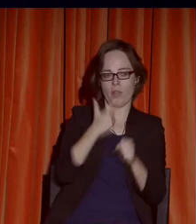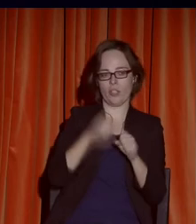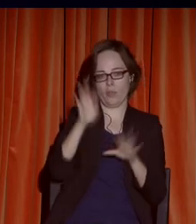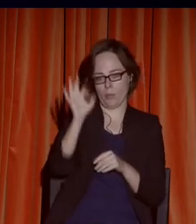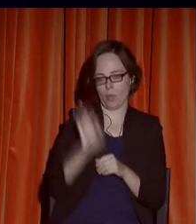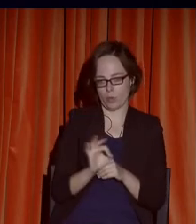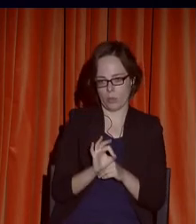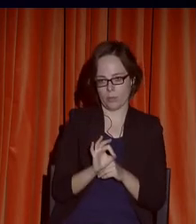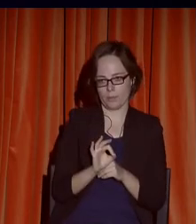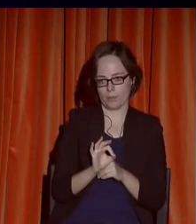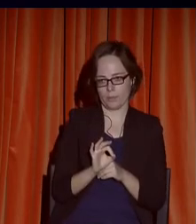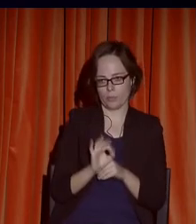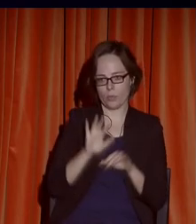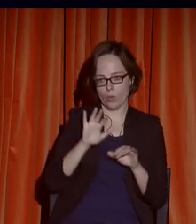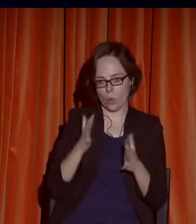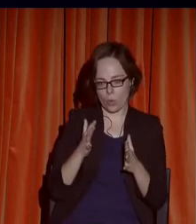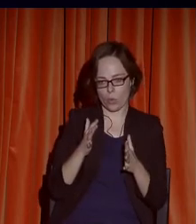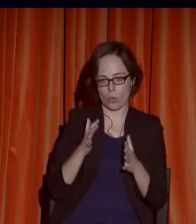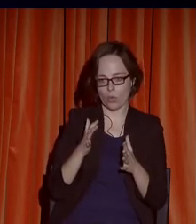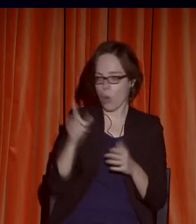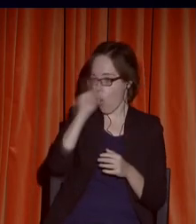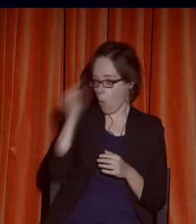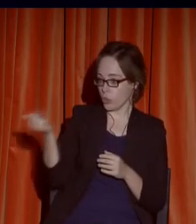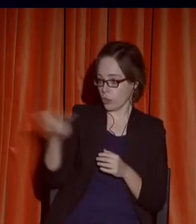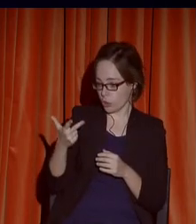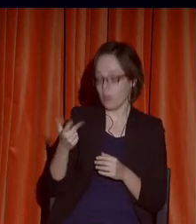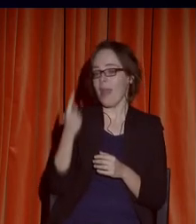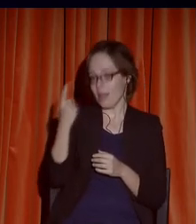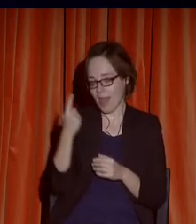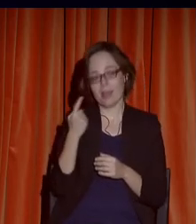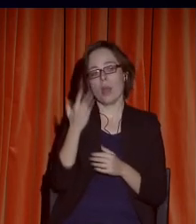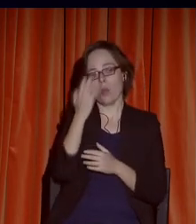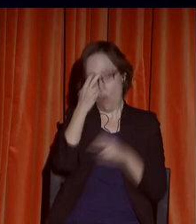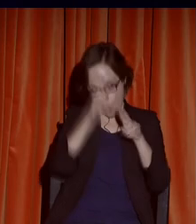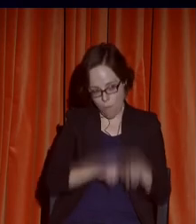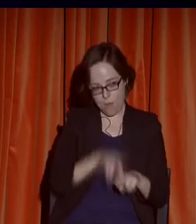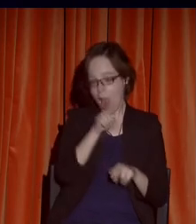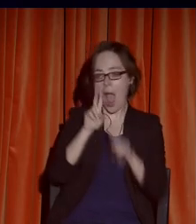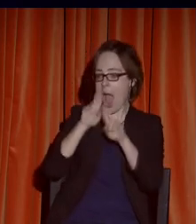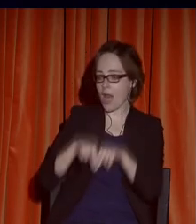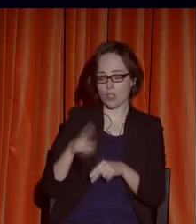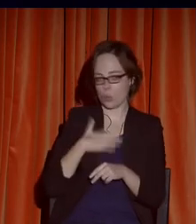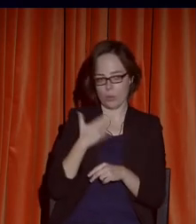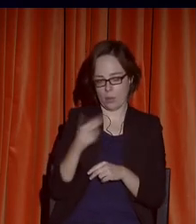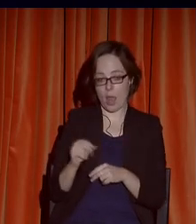to znaczy jeden z trzech ludzi wierzy, że instytucje państwowe są wiarygodne, a w Polsce 64%